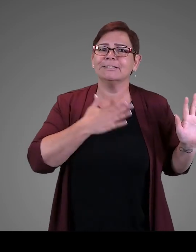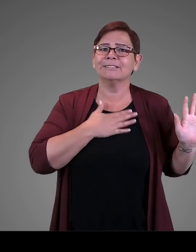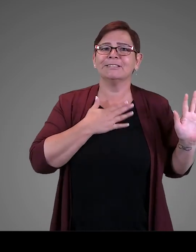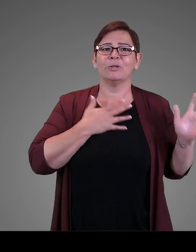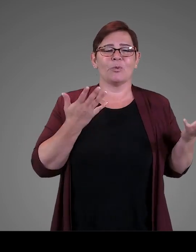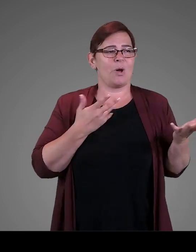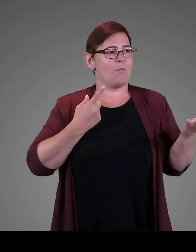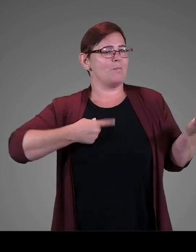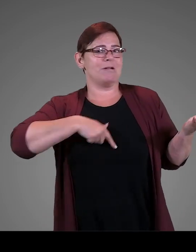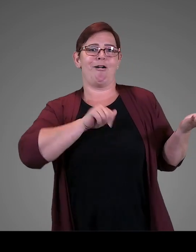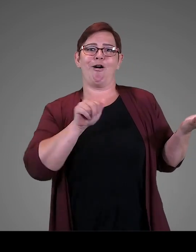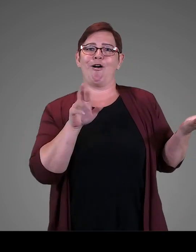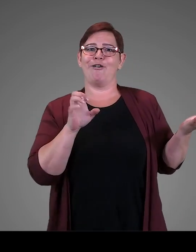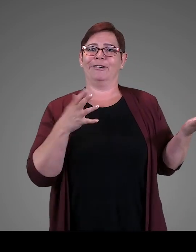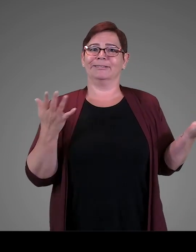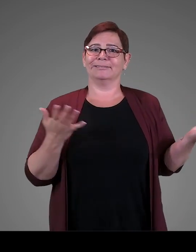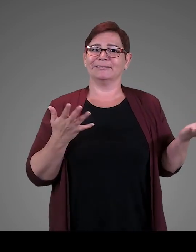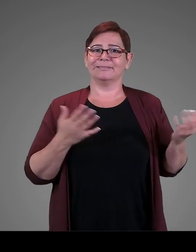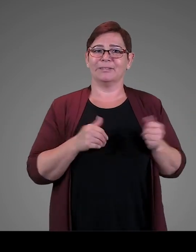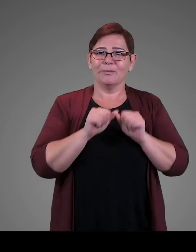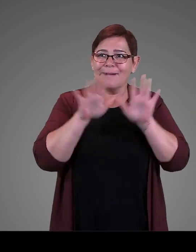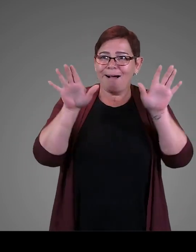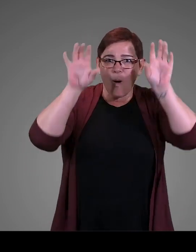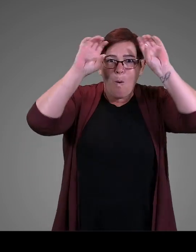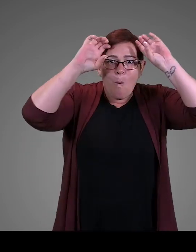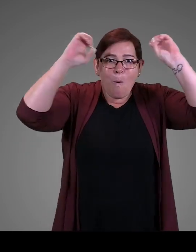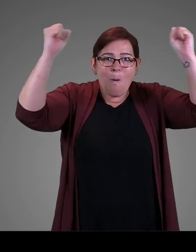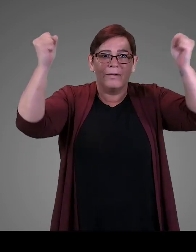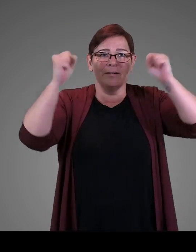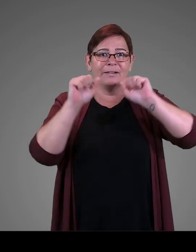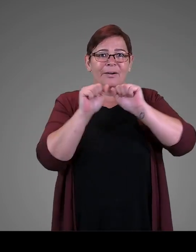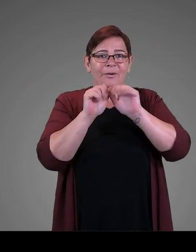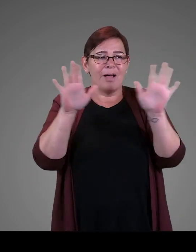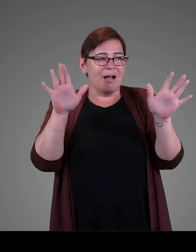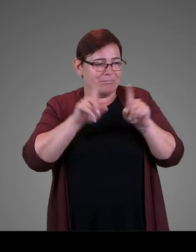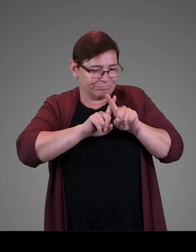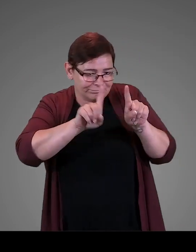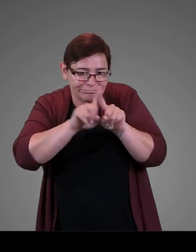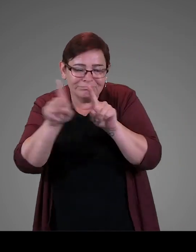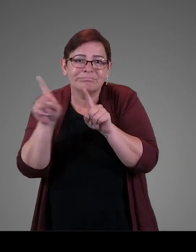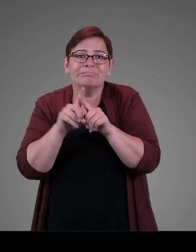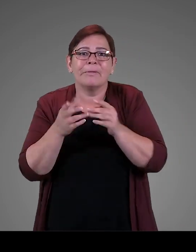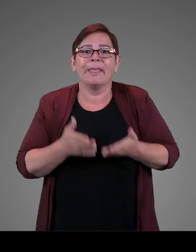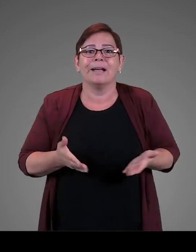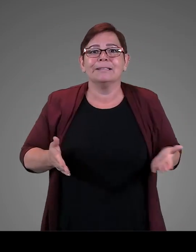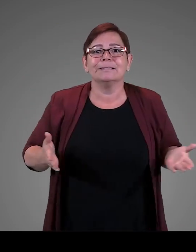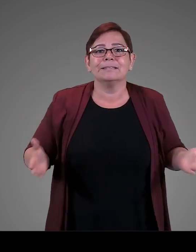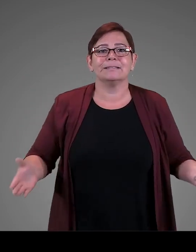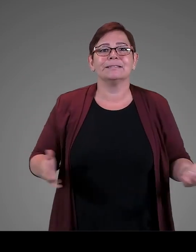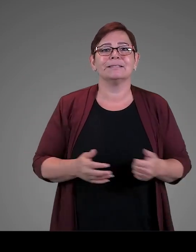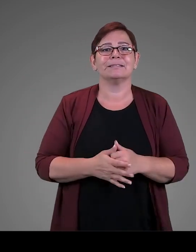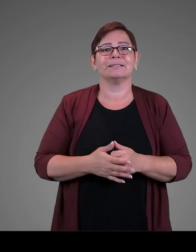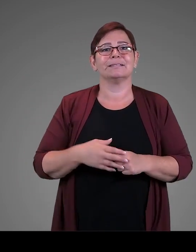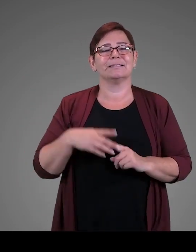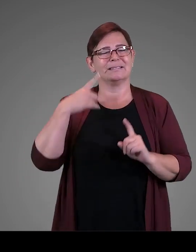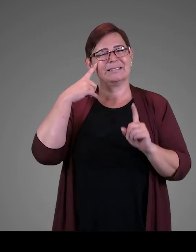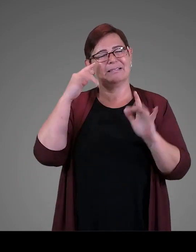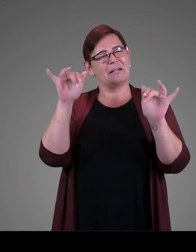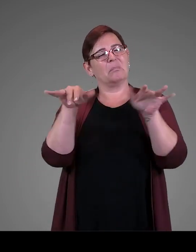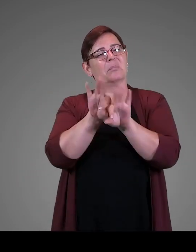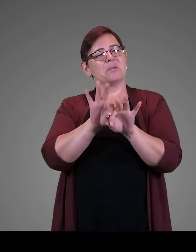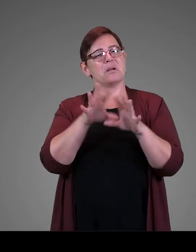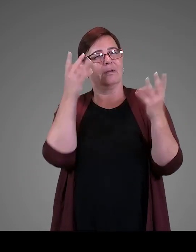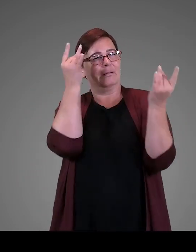est. Hein? On est très heureux d'être encore ce qu'on est, sans cornes et puis sans toutes sortes de choses.